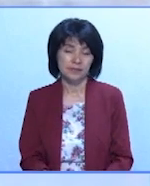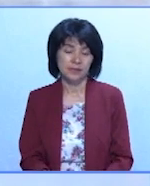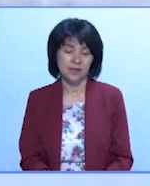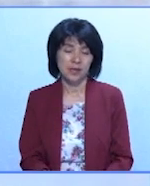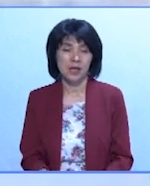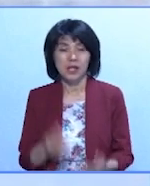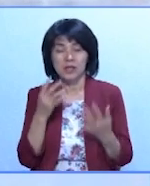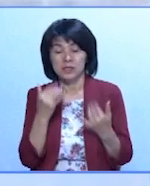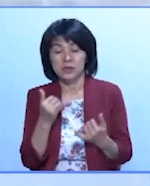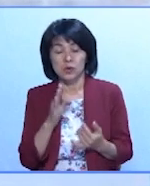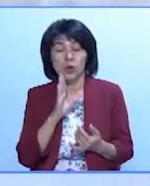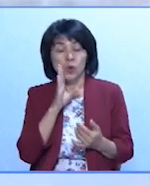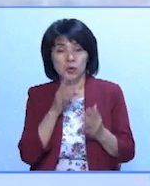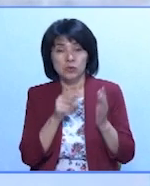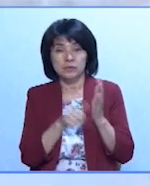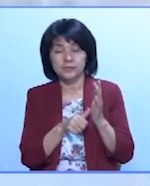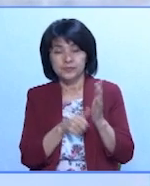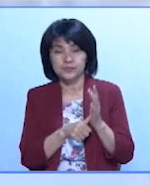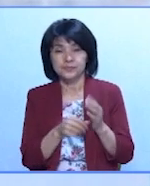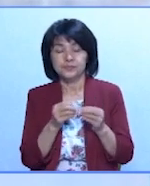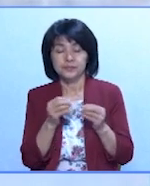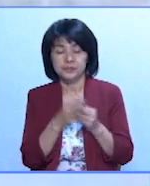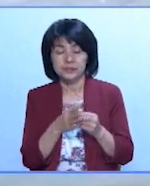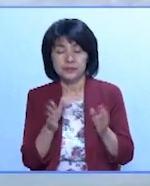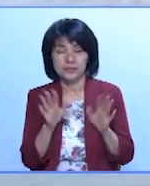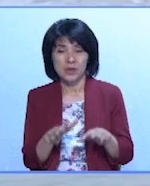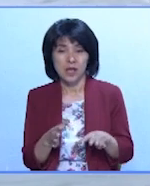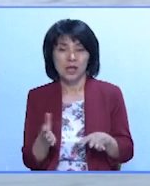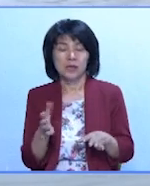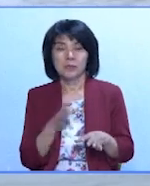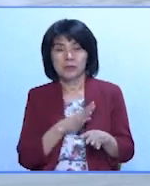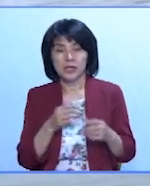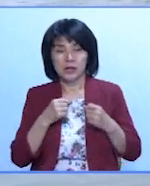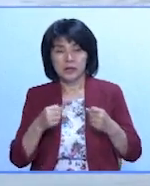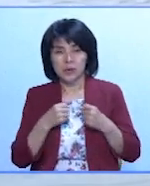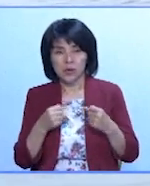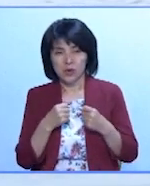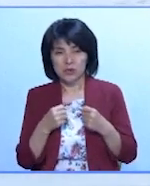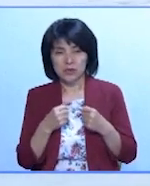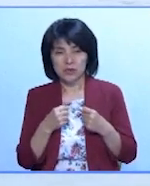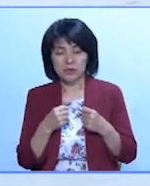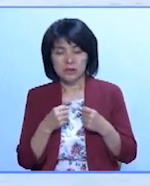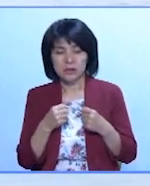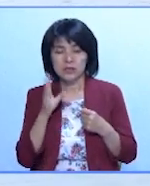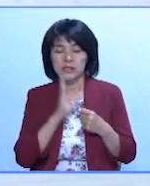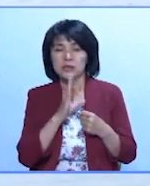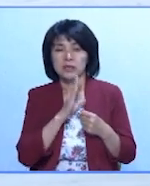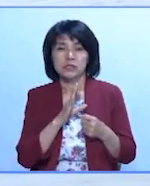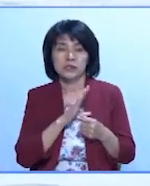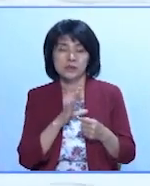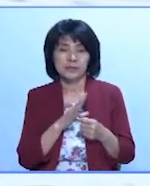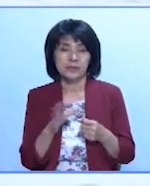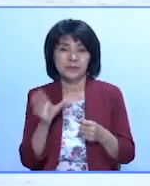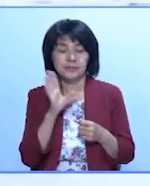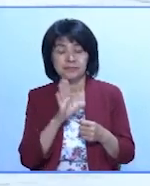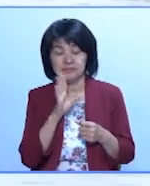Оқиға бүгін сағат таңғы 6-ға 15 минут қалғанда орын алған. Спортпен шұғылданып, таңғы бой жазу жасап жүрген азамат белгісі әйел адамның